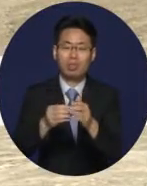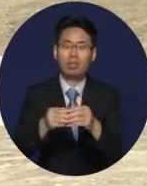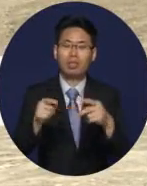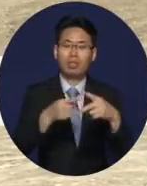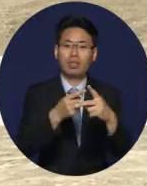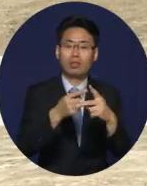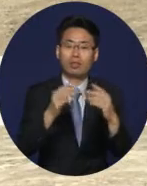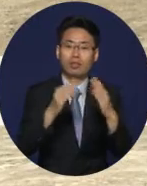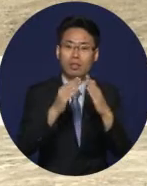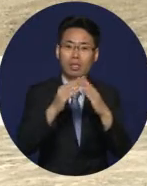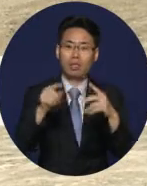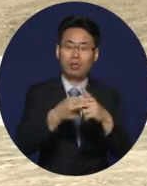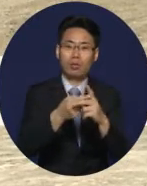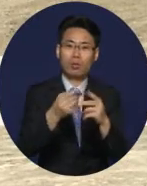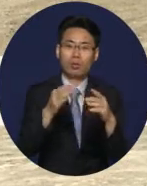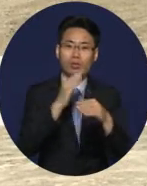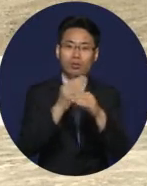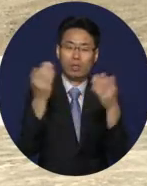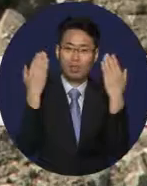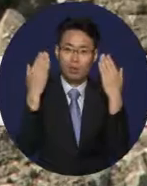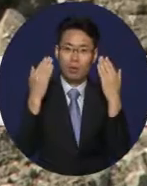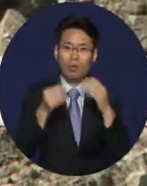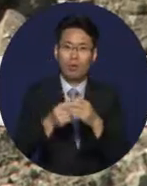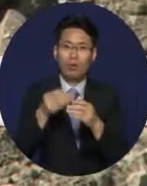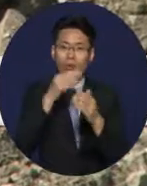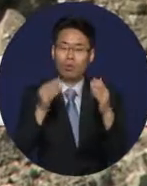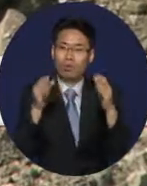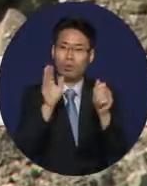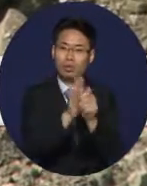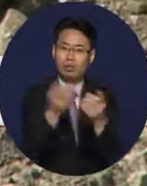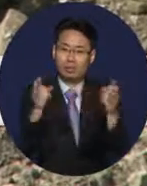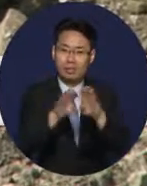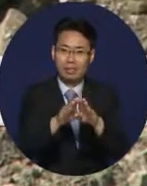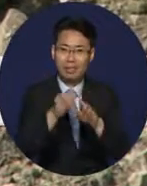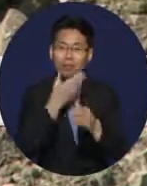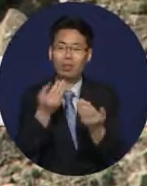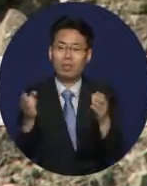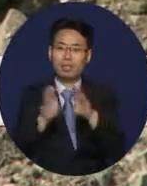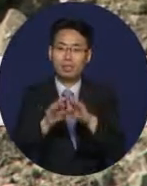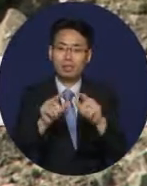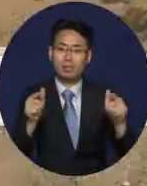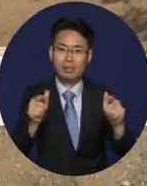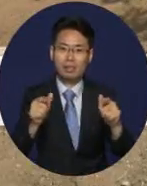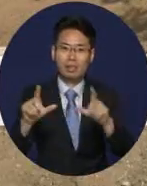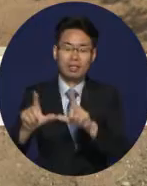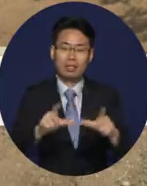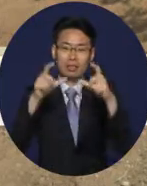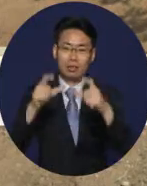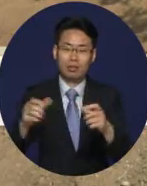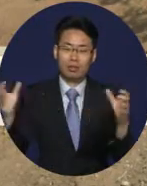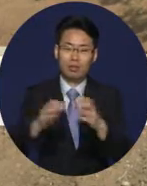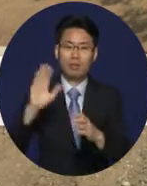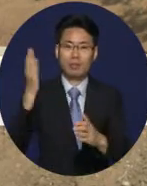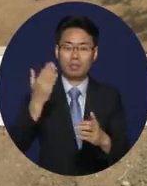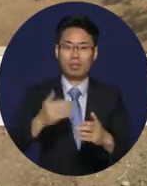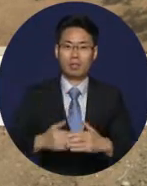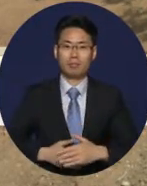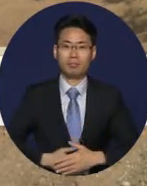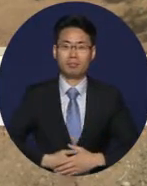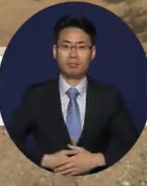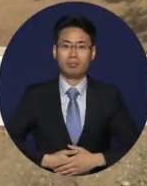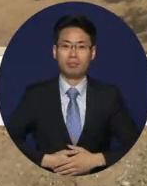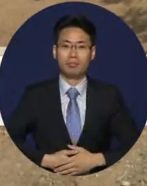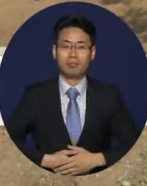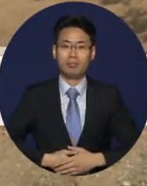시설뿐만 아니라 주택과 초등학교, 중학교, 공공지원시설, 후생복지시설 등과 같은 주거지역도 포함되어